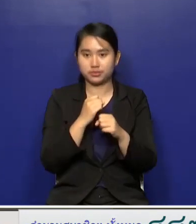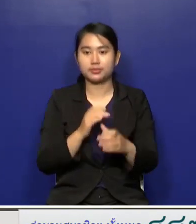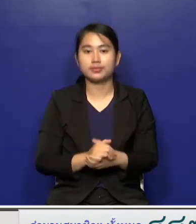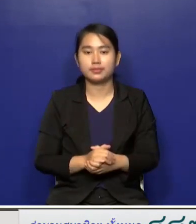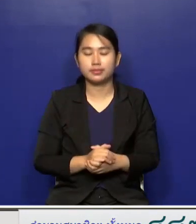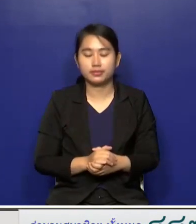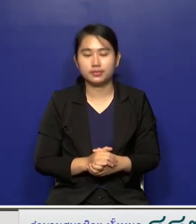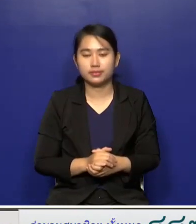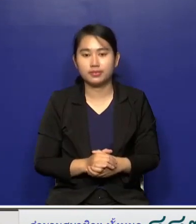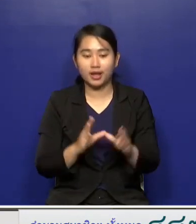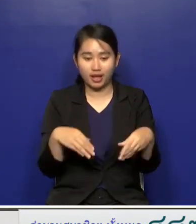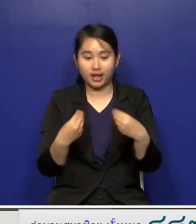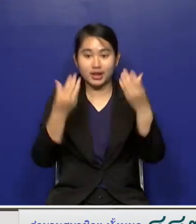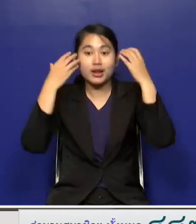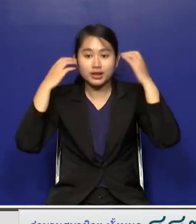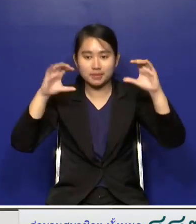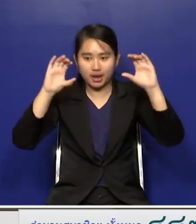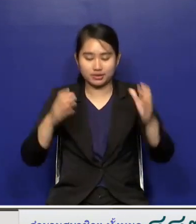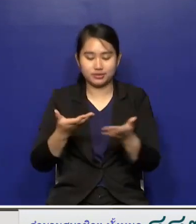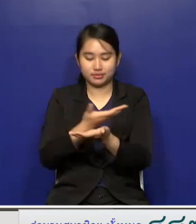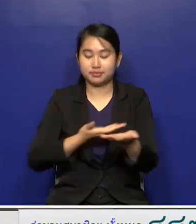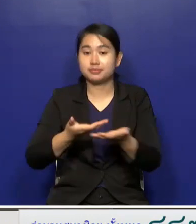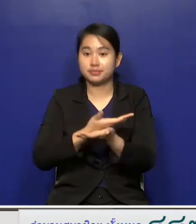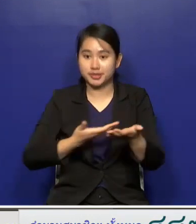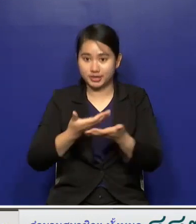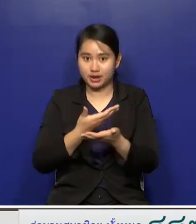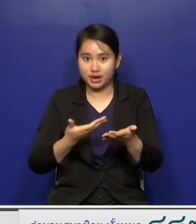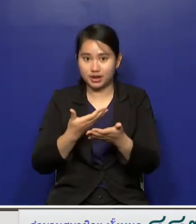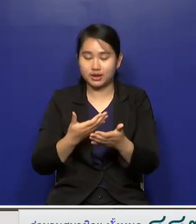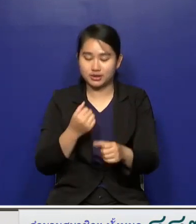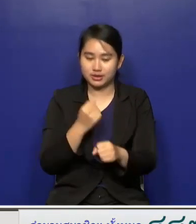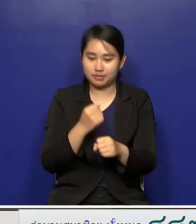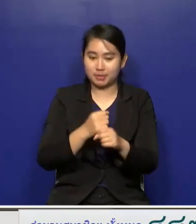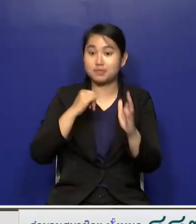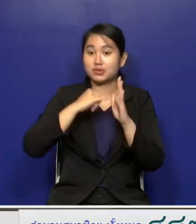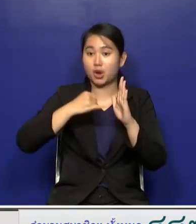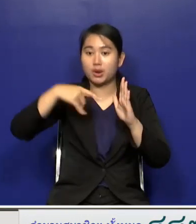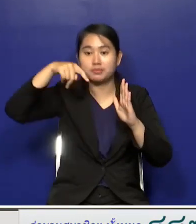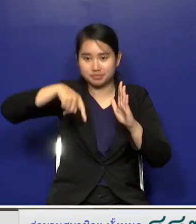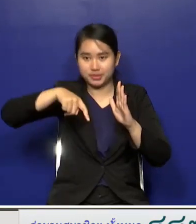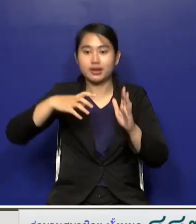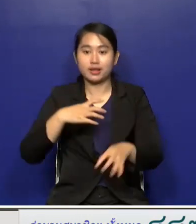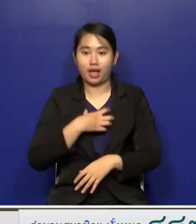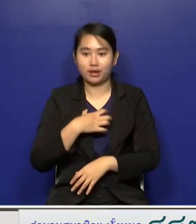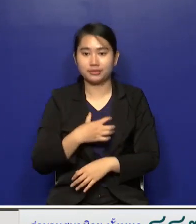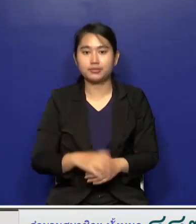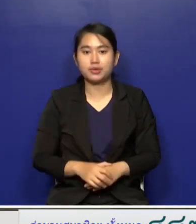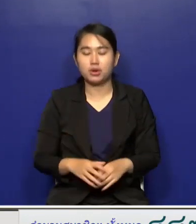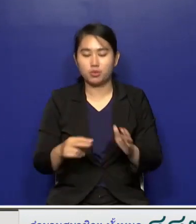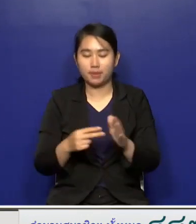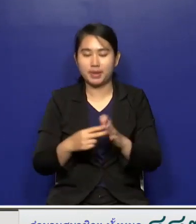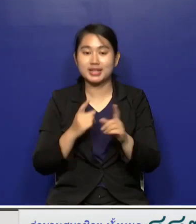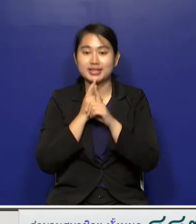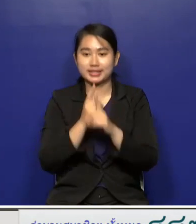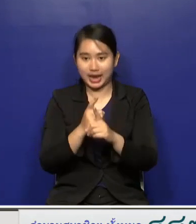จะต้องให้รัฐบาลพิจารณาเพื่อทำให้เกิดรูปแบบพิเศษนี่ก็คือเป็นไปตามหลักการกระจายอำนาจ